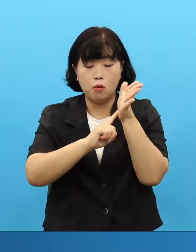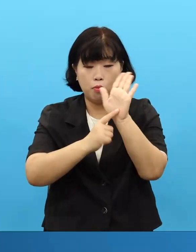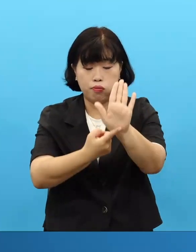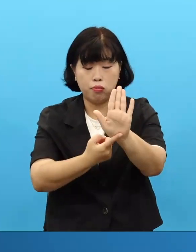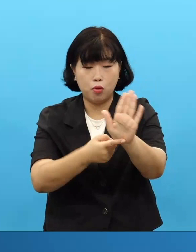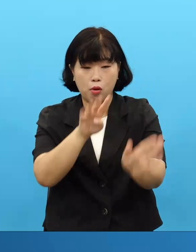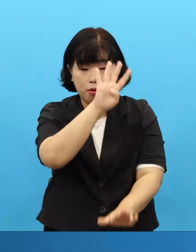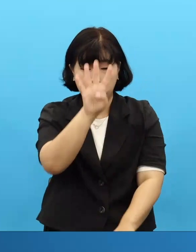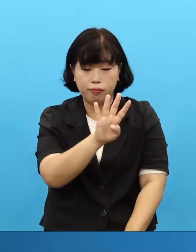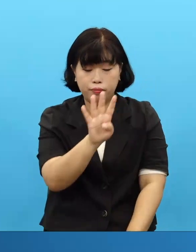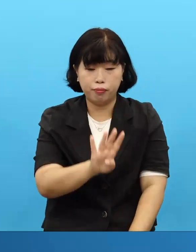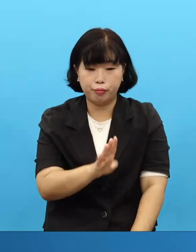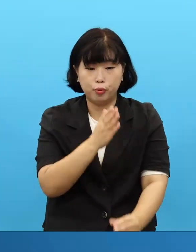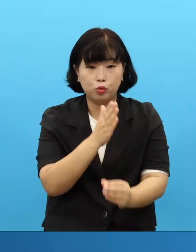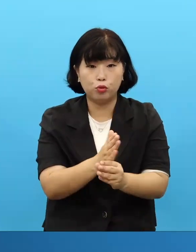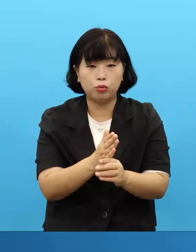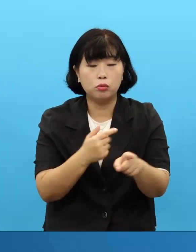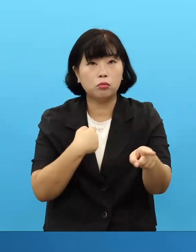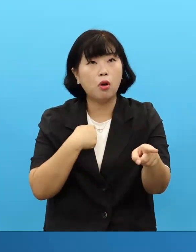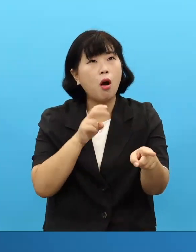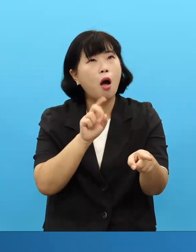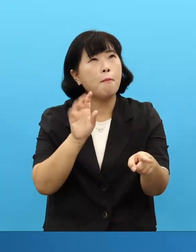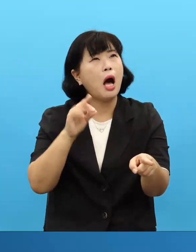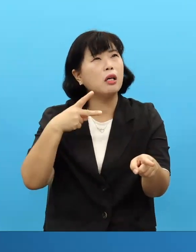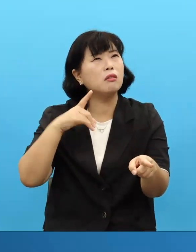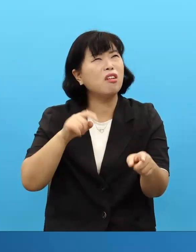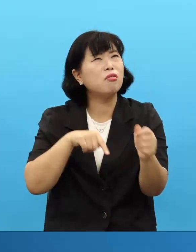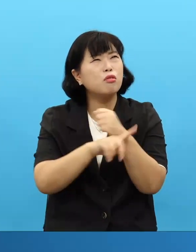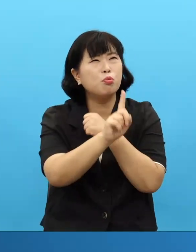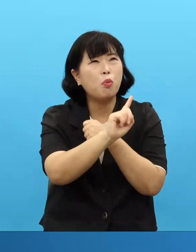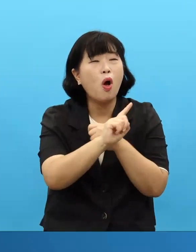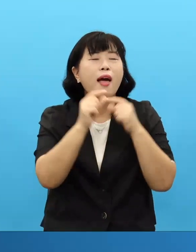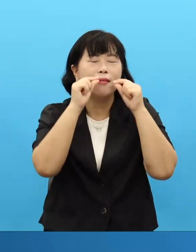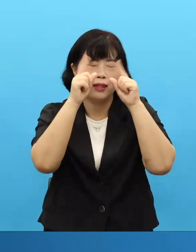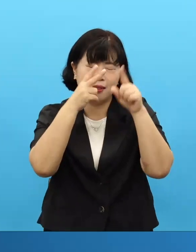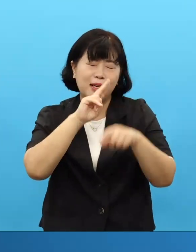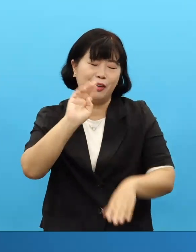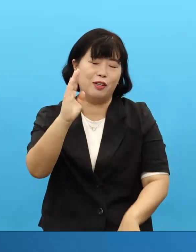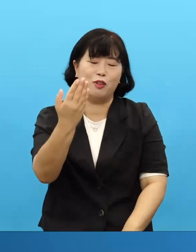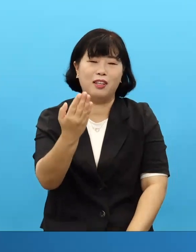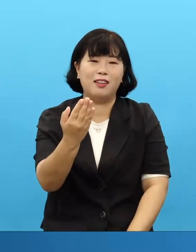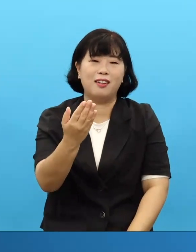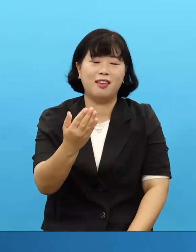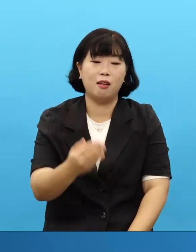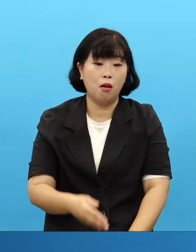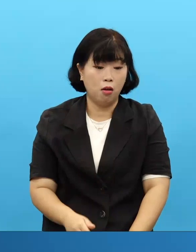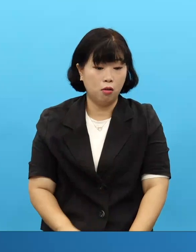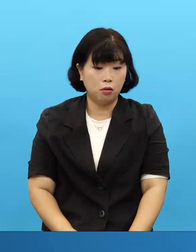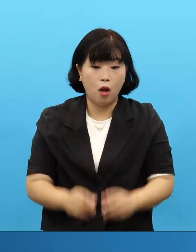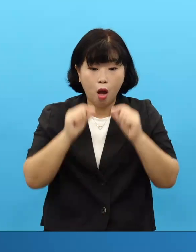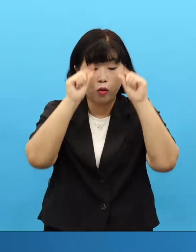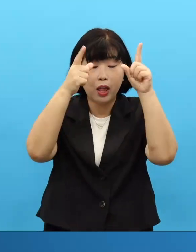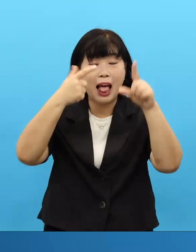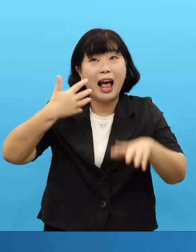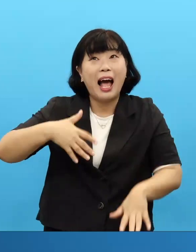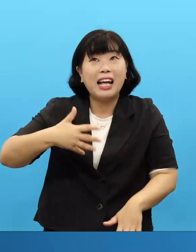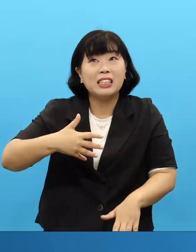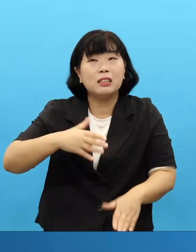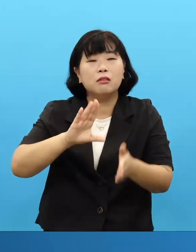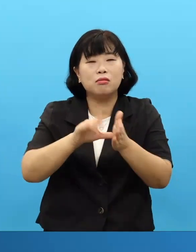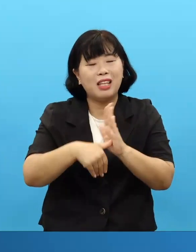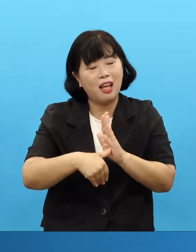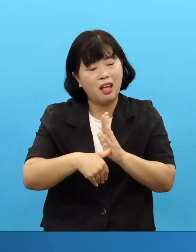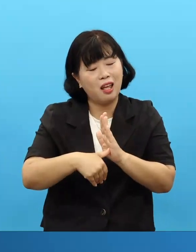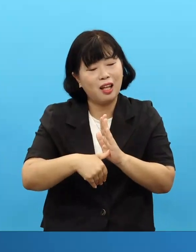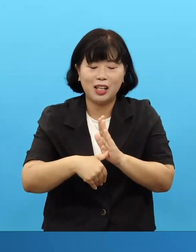절대 망대 세워야 졸업시켜요. So what we're emphasizing is at the 237 center we're not just going to go out and evangelize simply. You need to establish the partisan first.